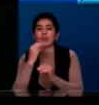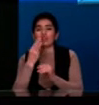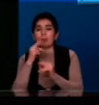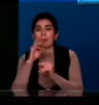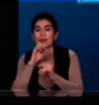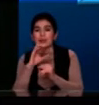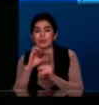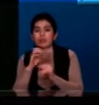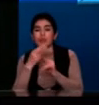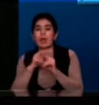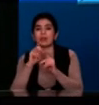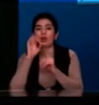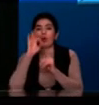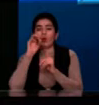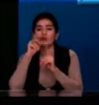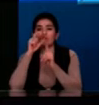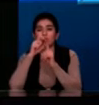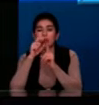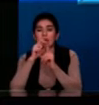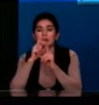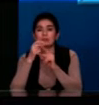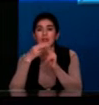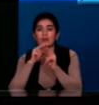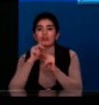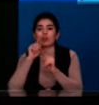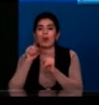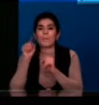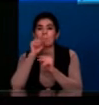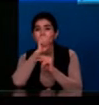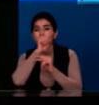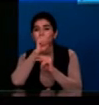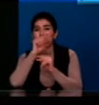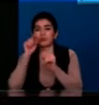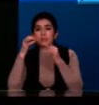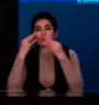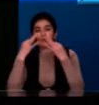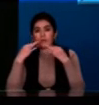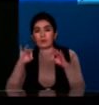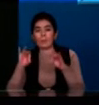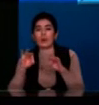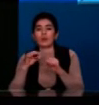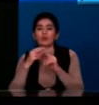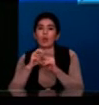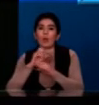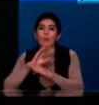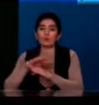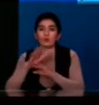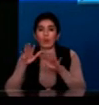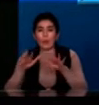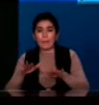H-space от слова horizontal space, по горизонтали свободное место или пустое